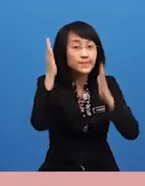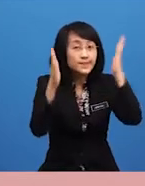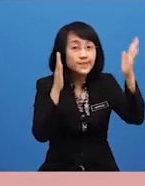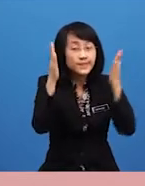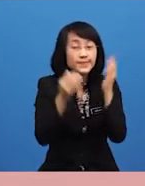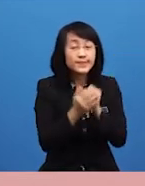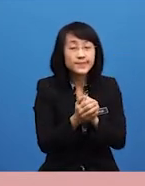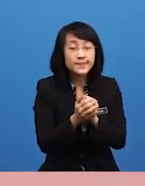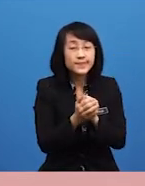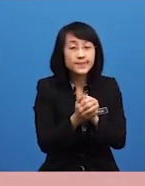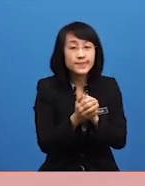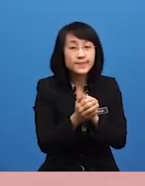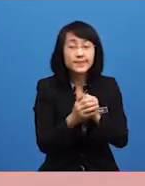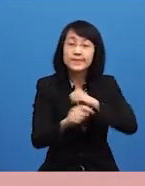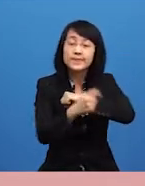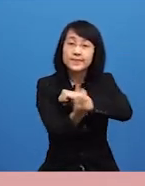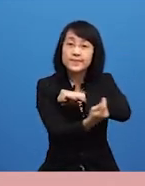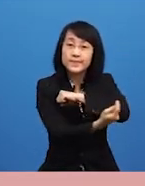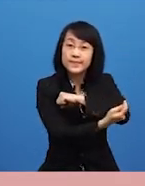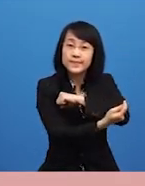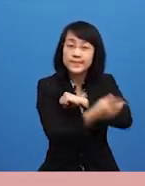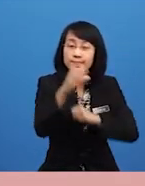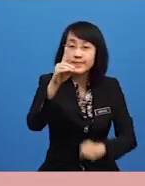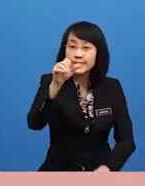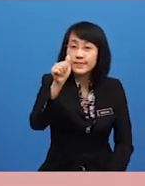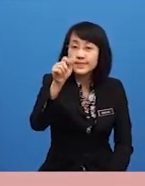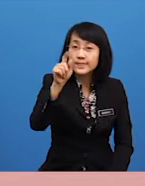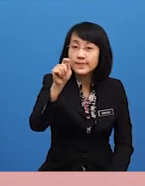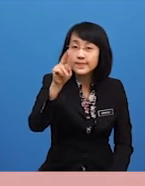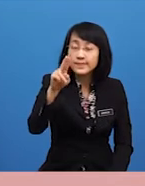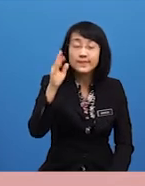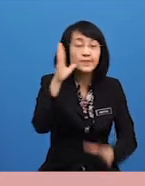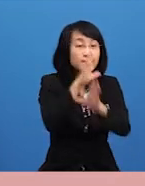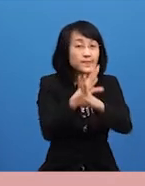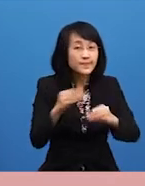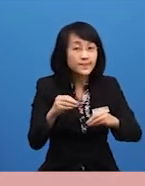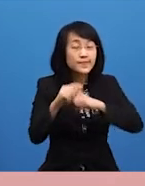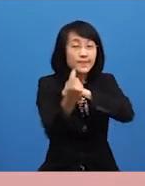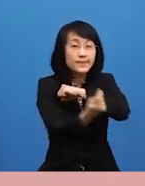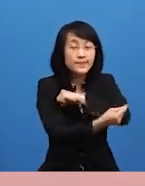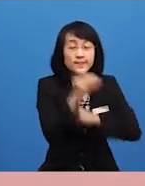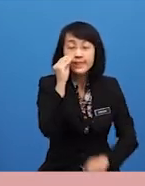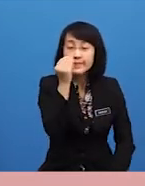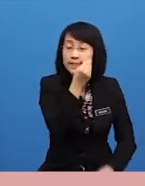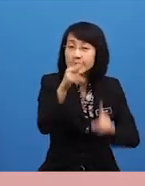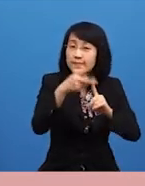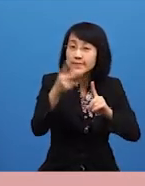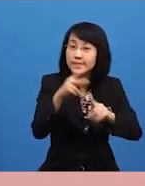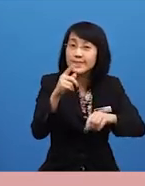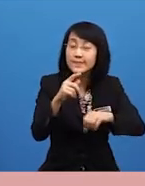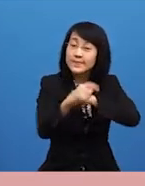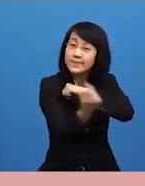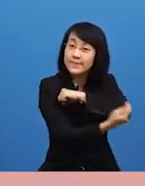adalah seperti Tanjung Datu di Sarawak, Tanjung Bungah di Pulau Pinang